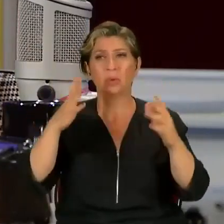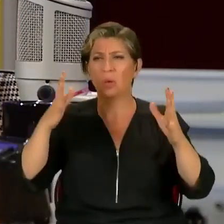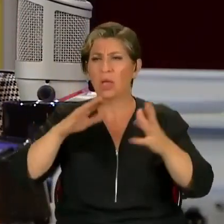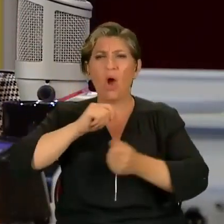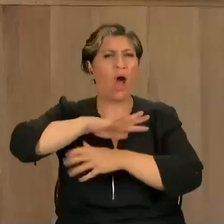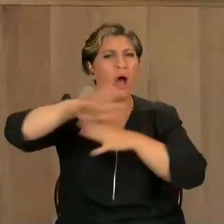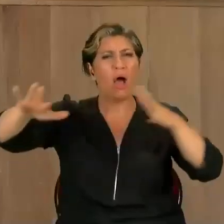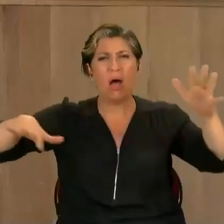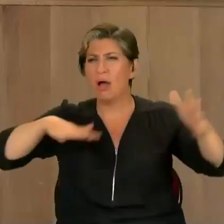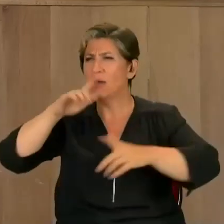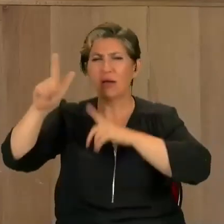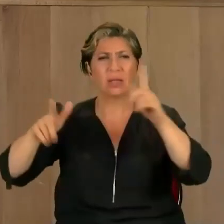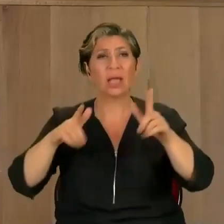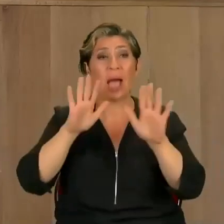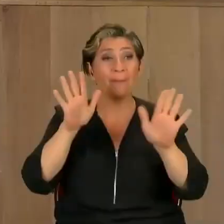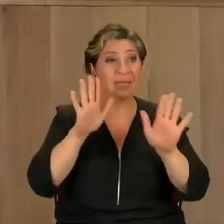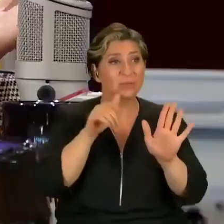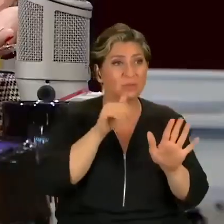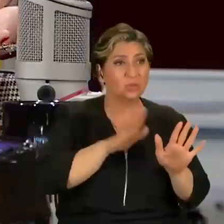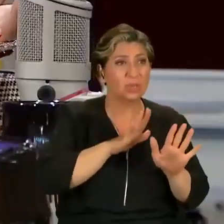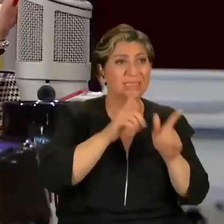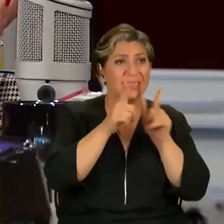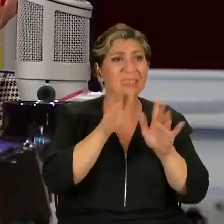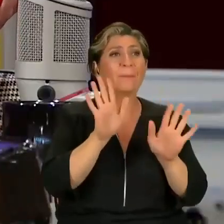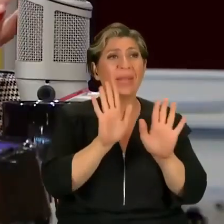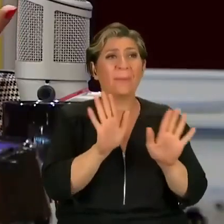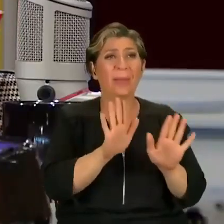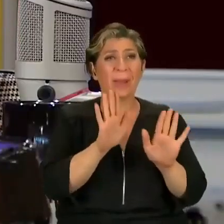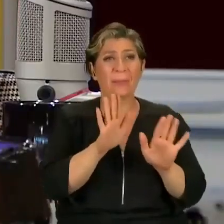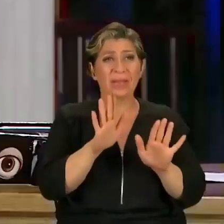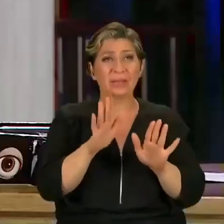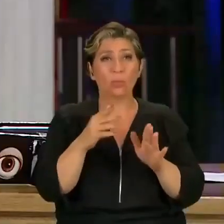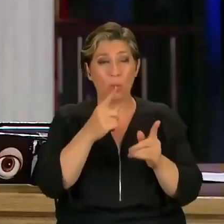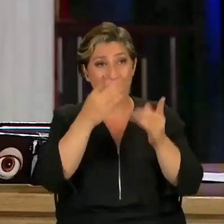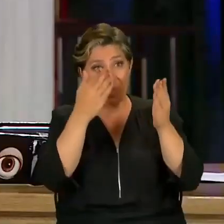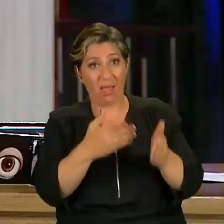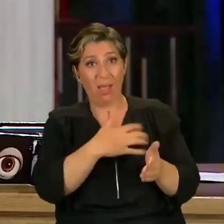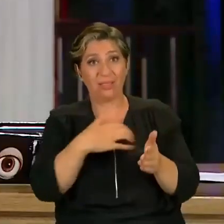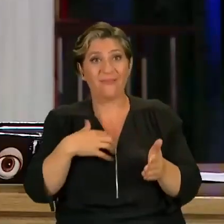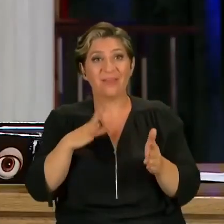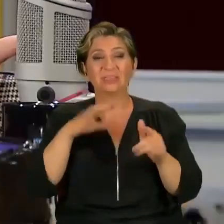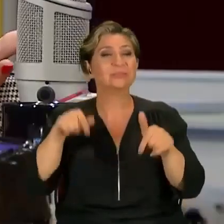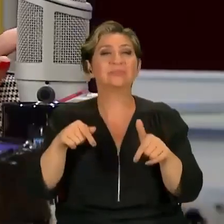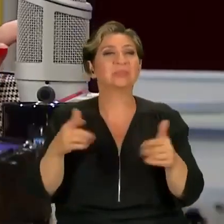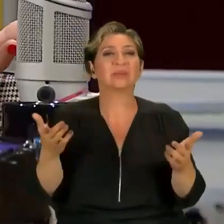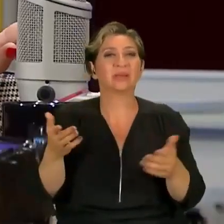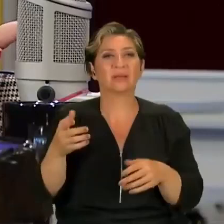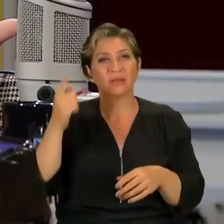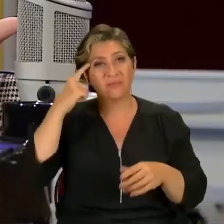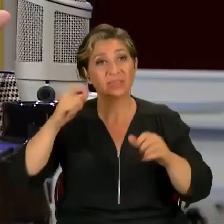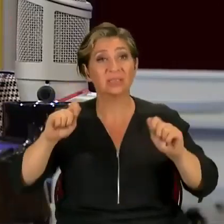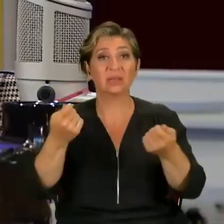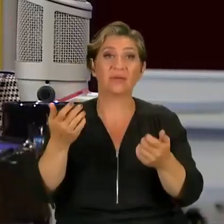terör estiriyor evin içerisinde. Aman çocuklar ses yapmayın. Yani bir de böyle bir durum vardı. Şimdikiler nerede,